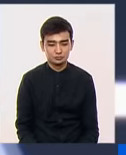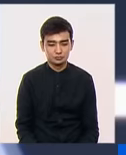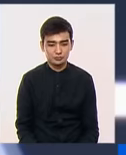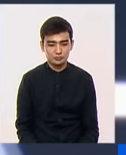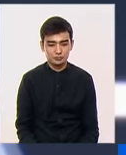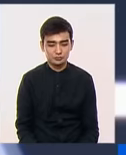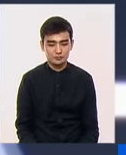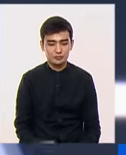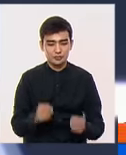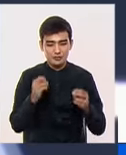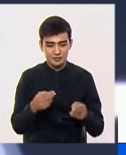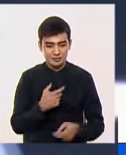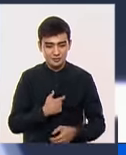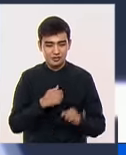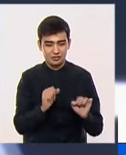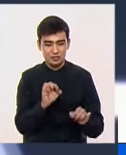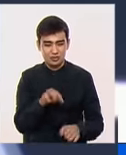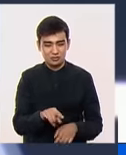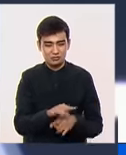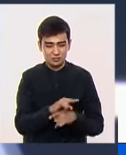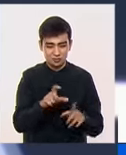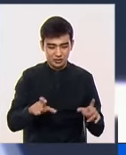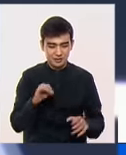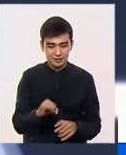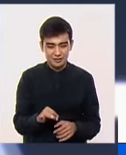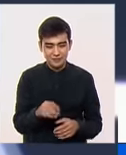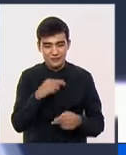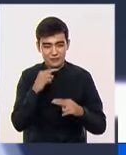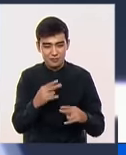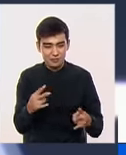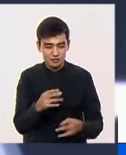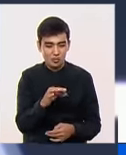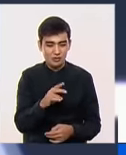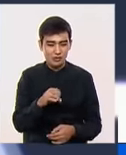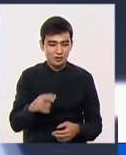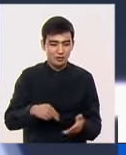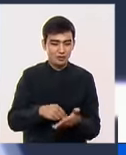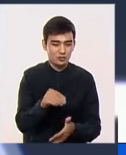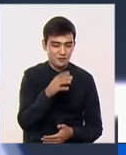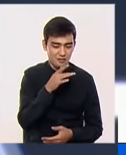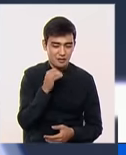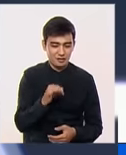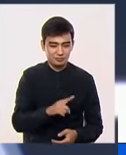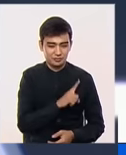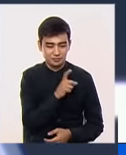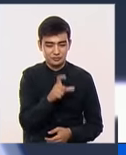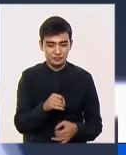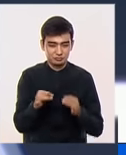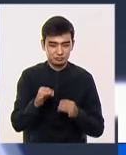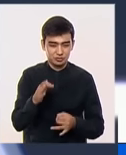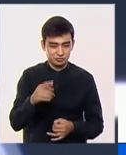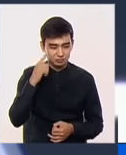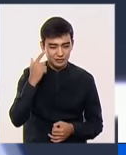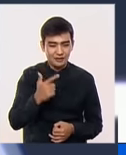как обезопасить себя от мошенников на что нужно обращать внимание при онлайн покупках поговорим об этом с экспертом в области финансовой